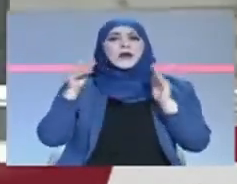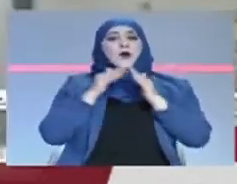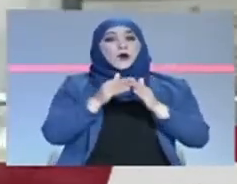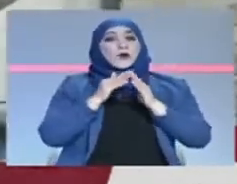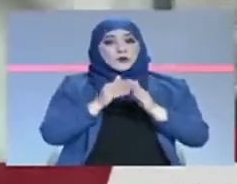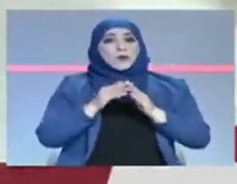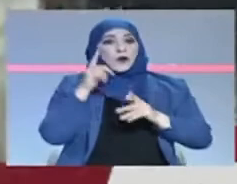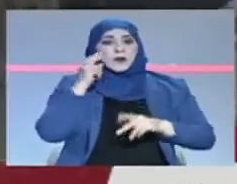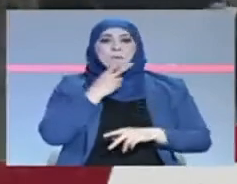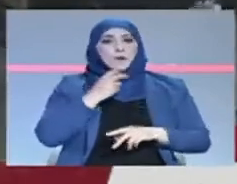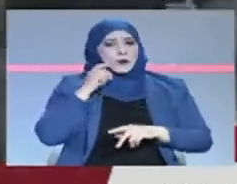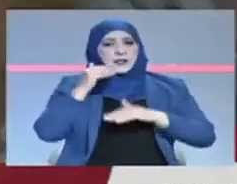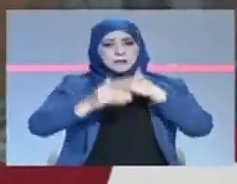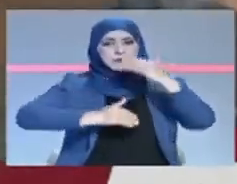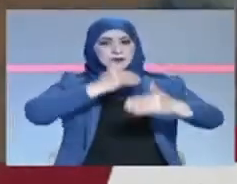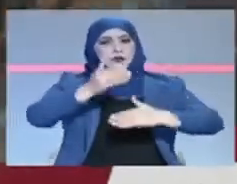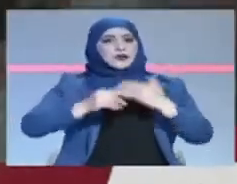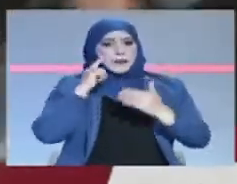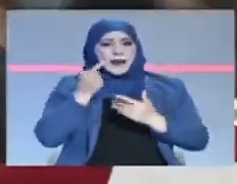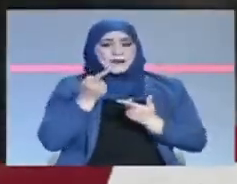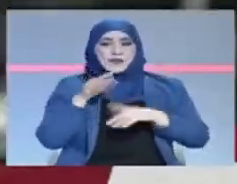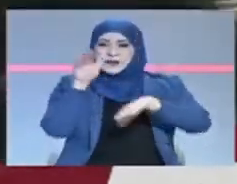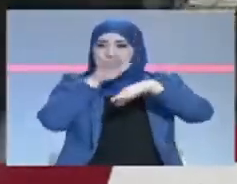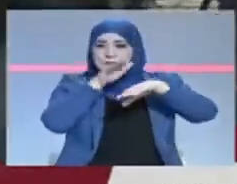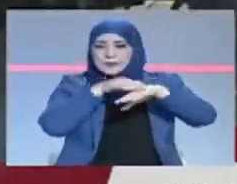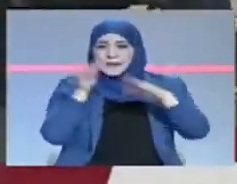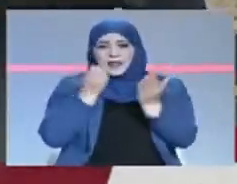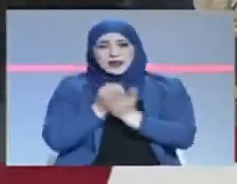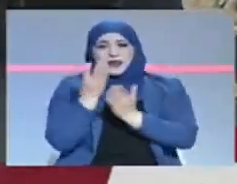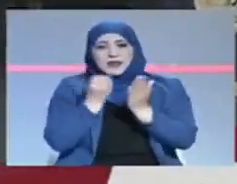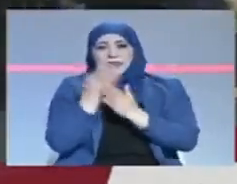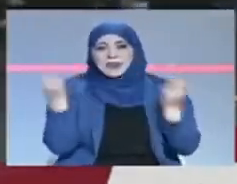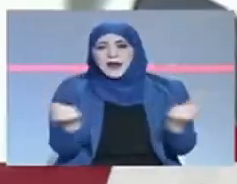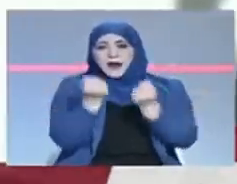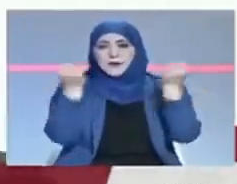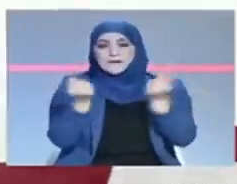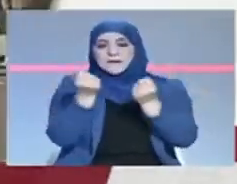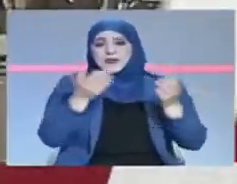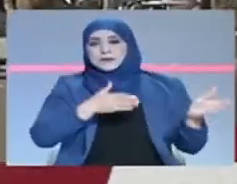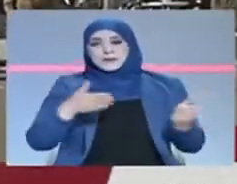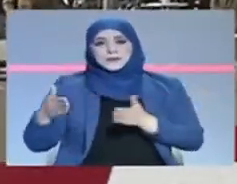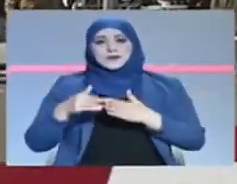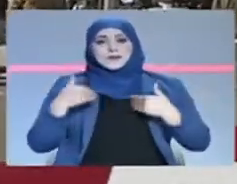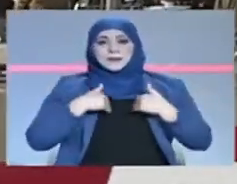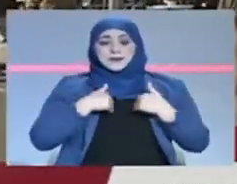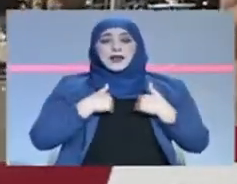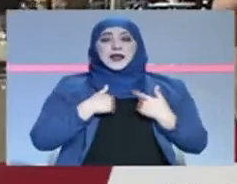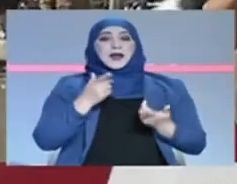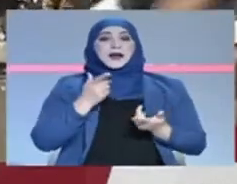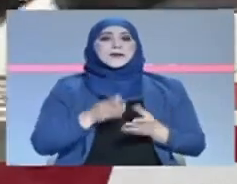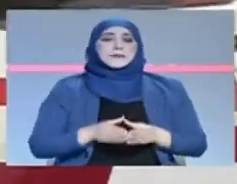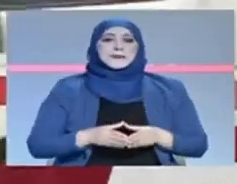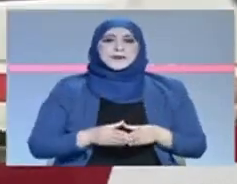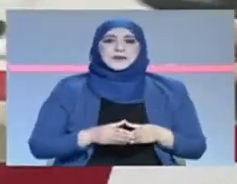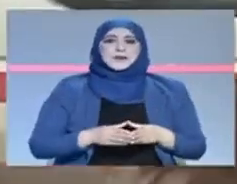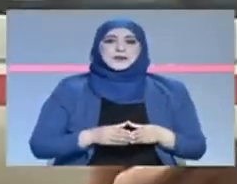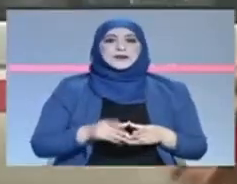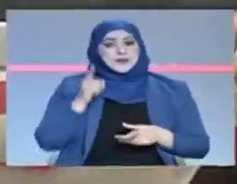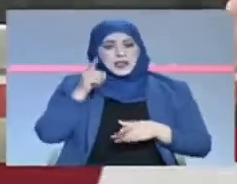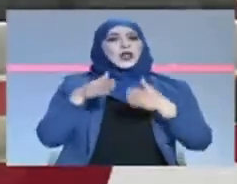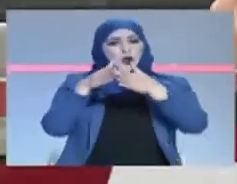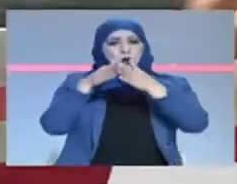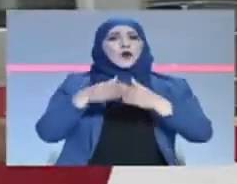المواطنون بالاستمرار في عمليات التوعية والتحسيس. أنا نطالب من جديد أن السلطة